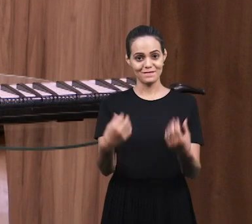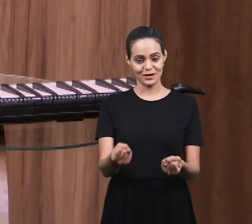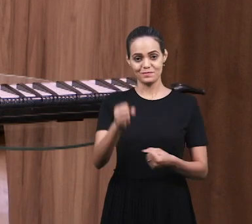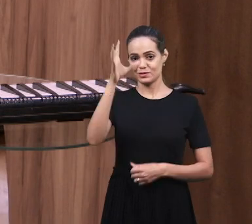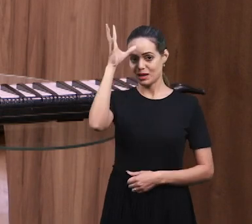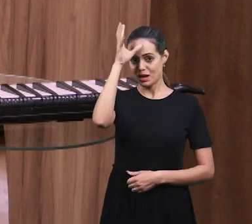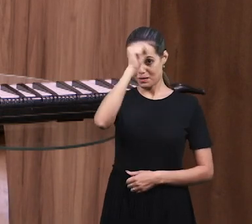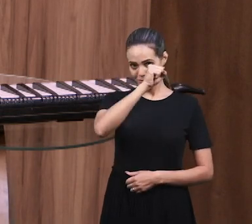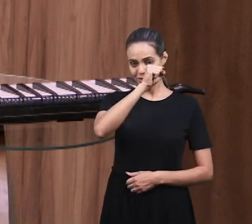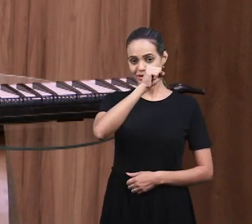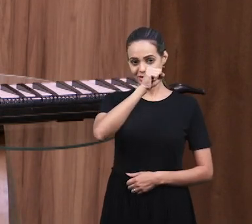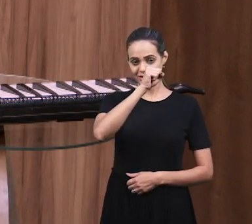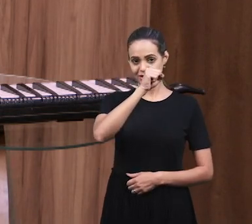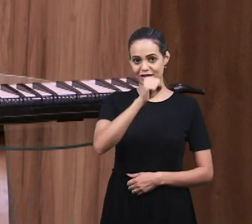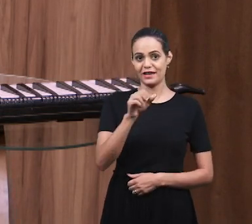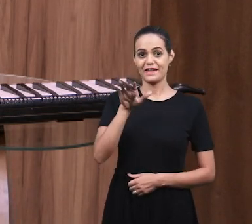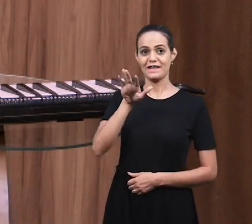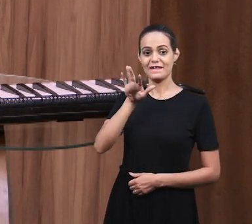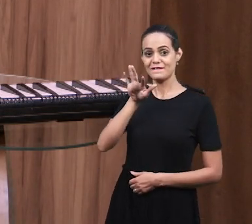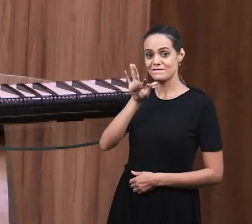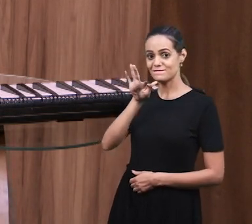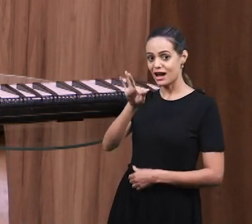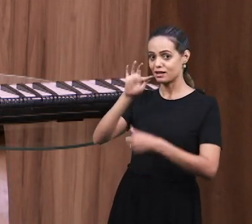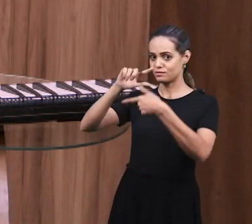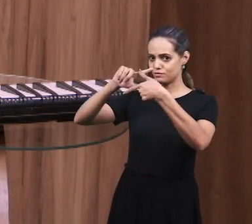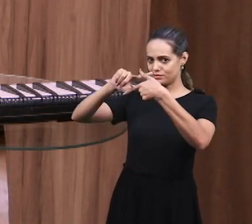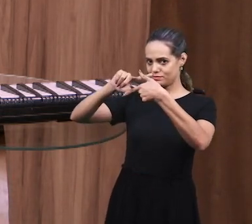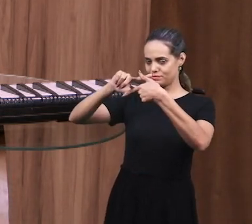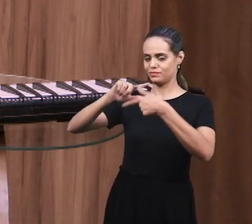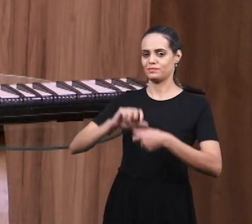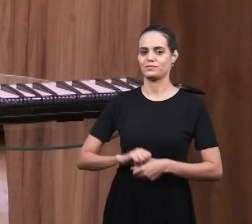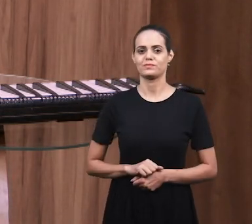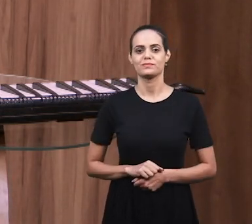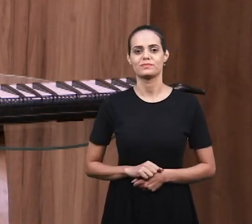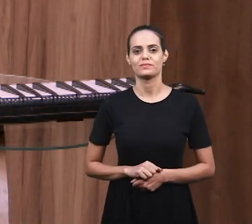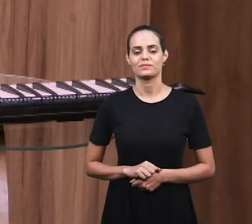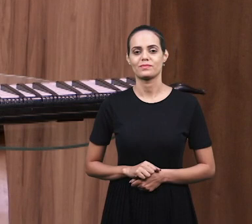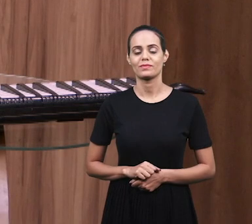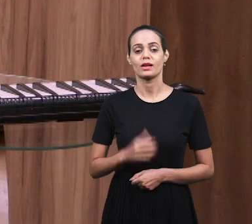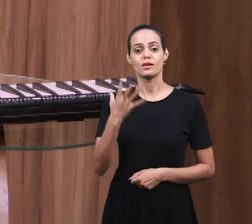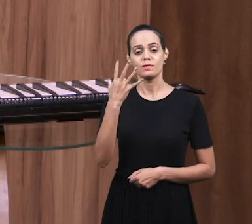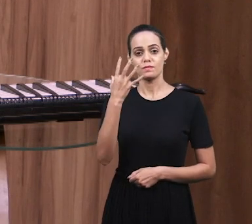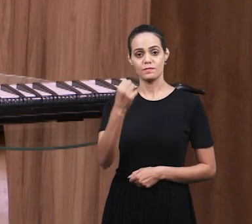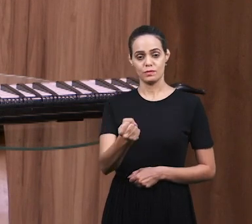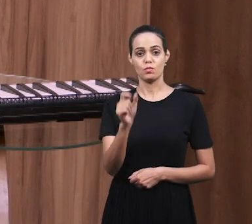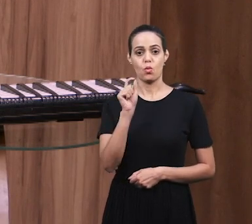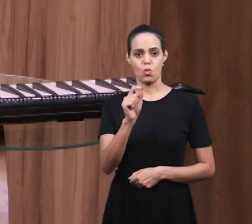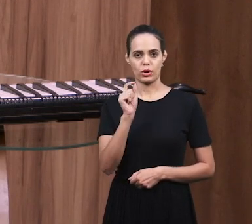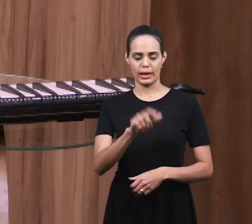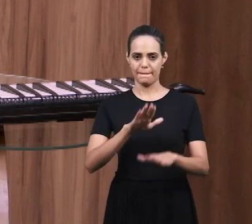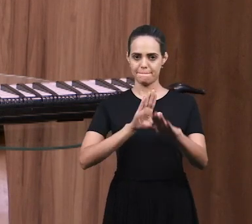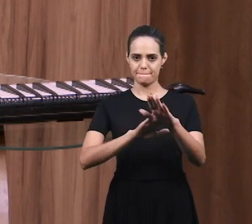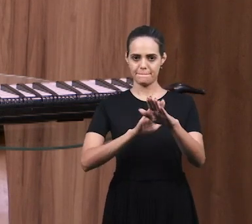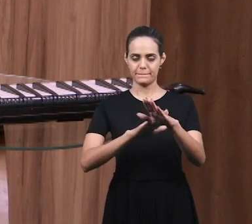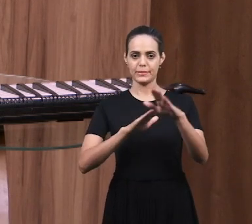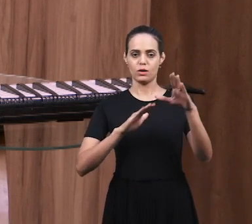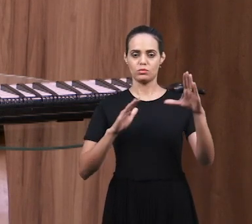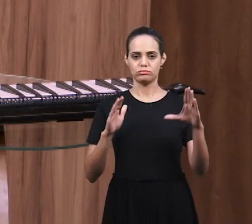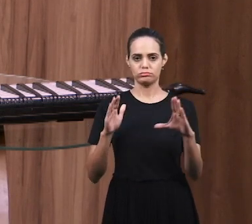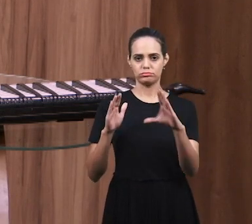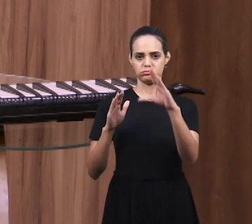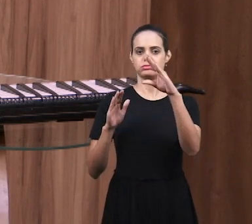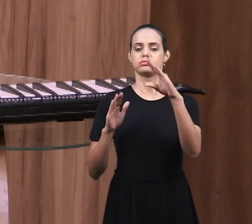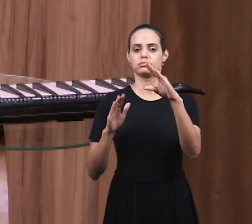Maintenant, nous allons apprendre la position de la note Fa dièse. Nous allons garder la main